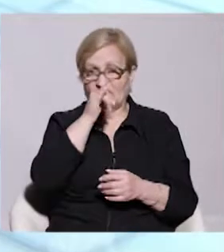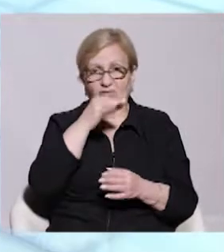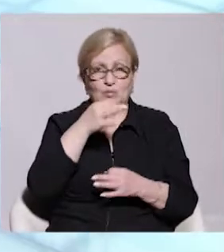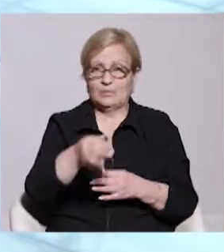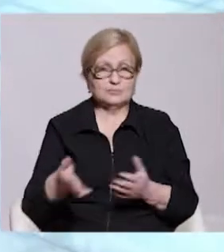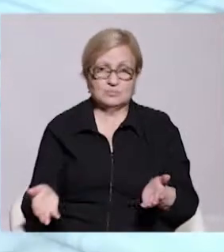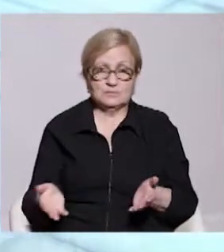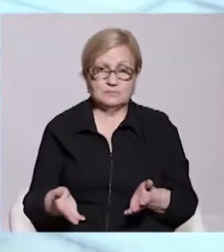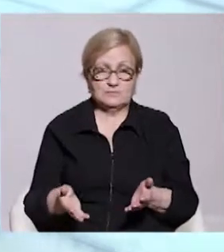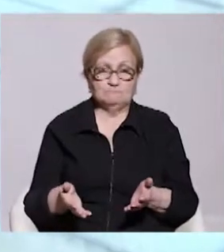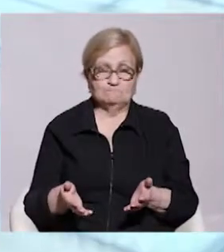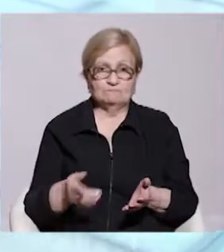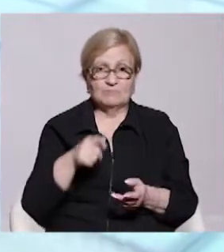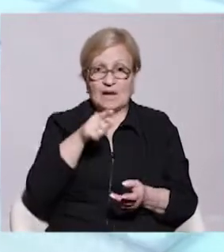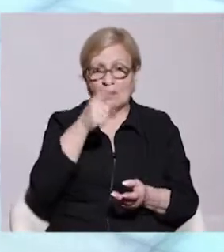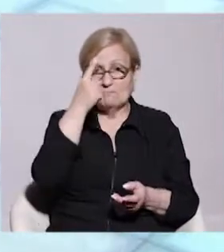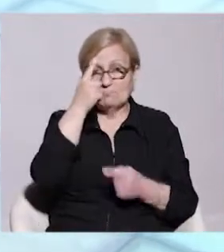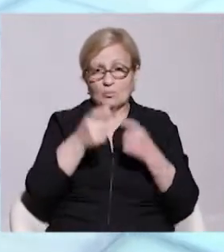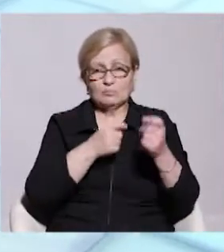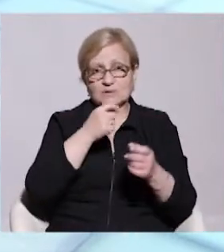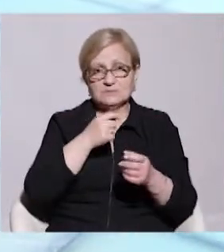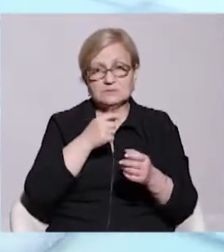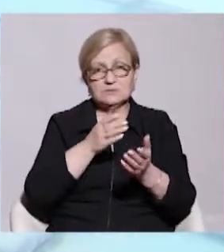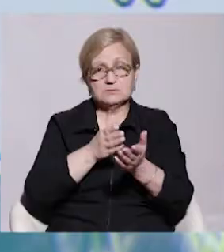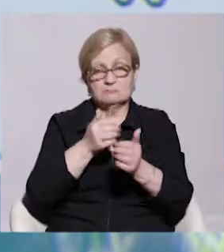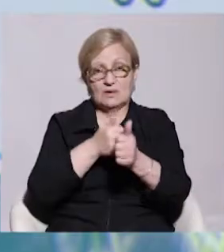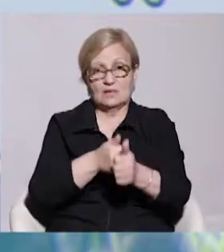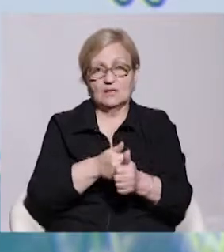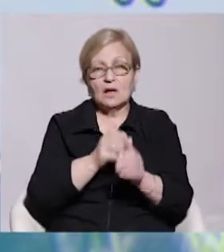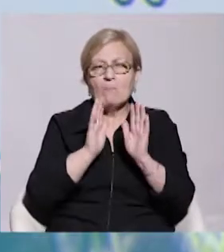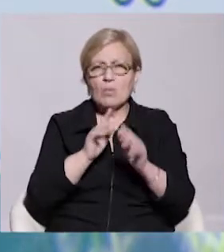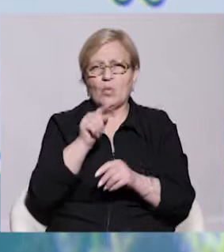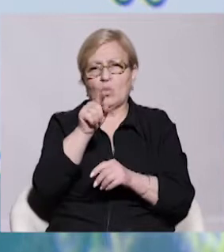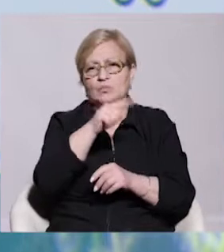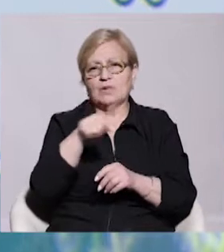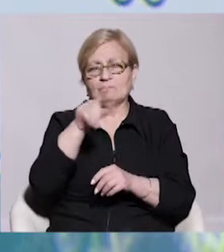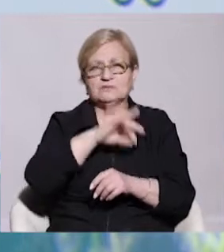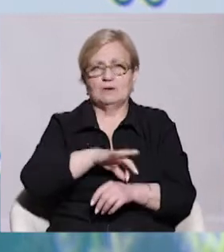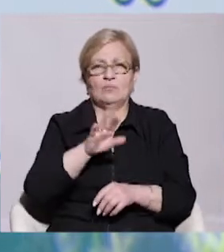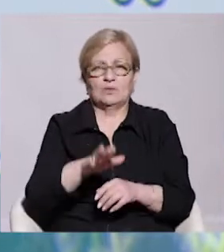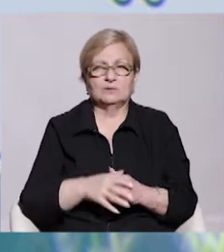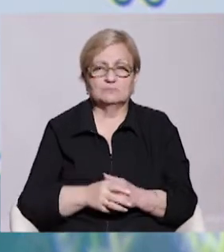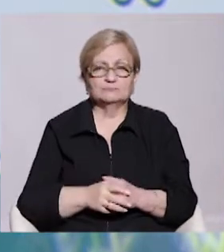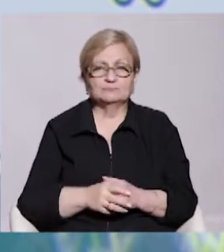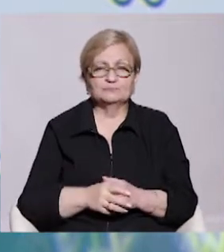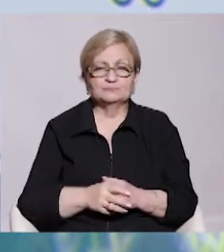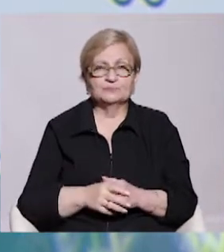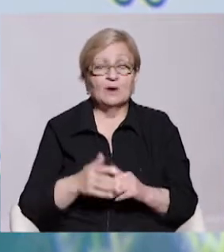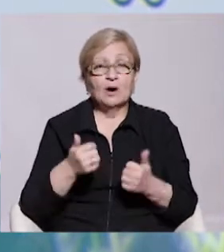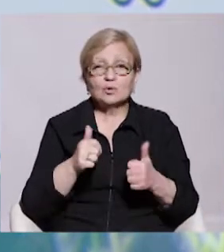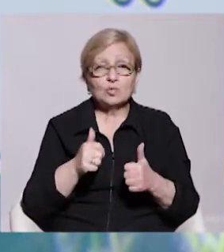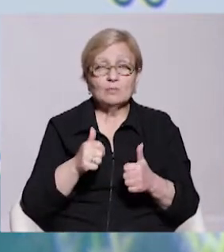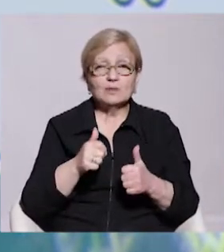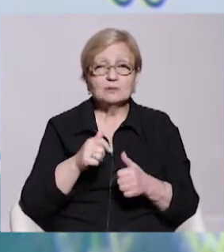უპასუხებთ. ამ ინფორმაციის მიხედვით, მხოლოდ ამ ინფორმაციის გამოყენებით. ანუ რომელ პრობლემებს